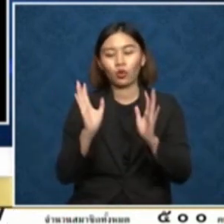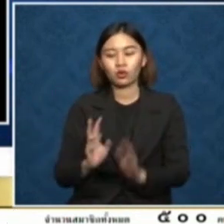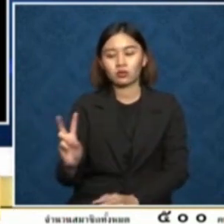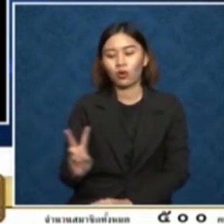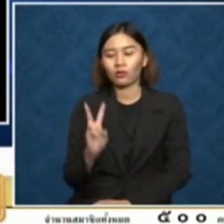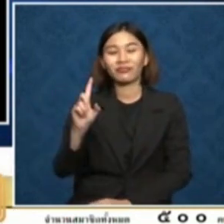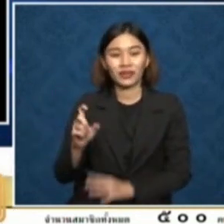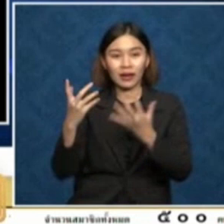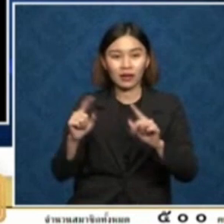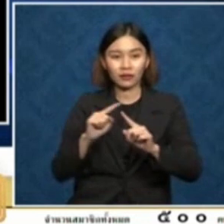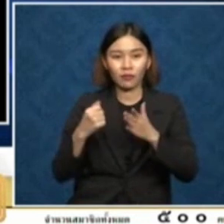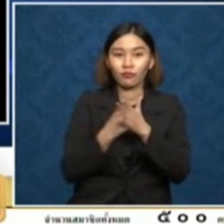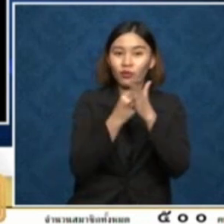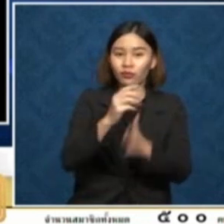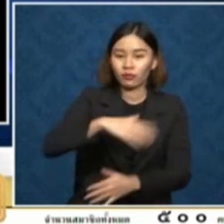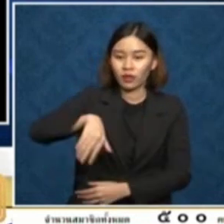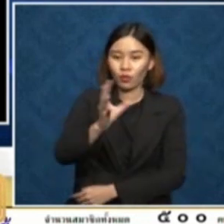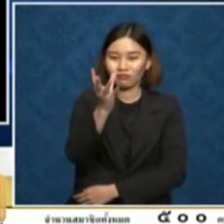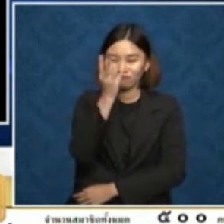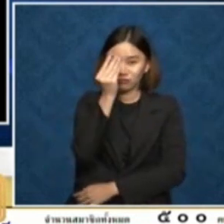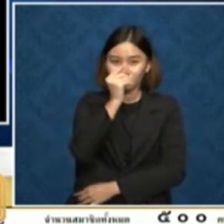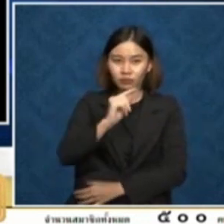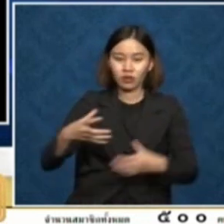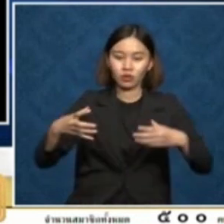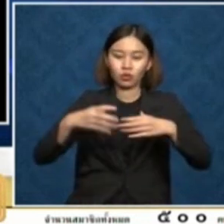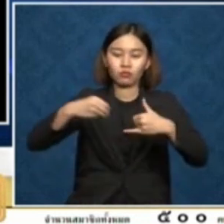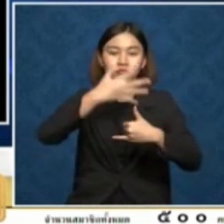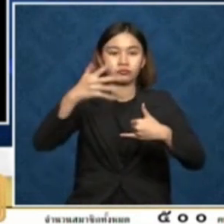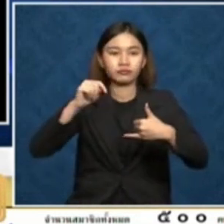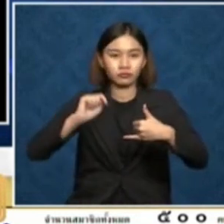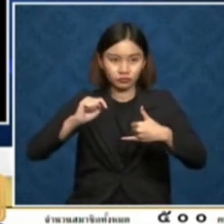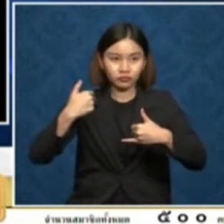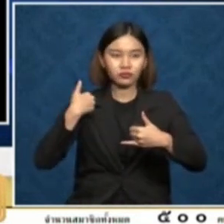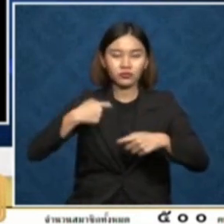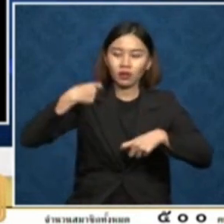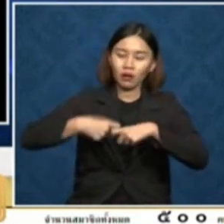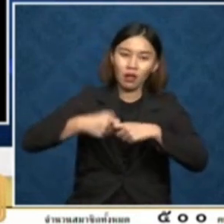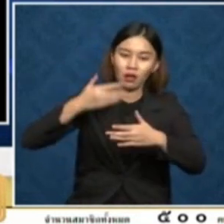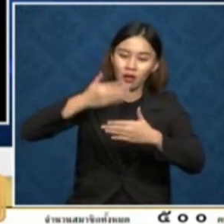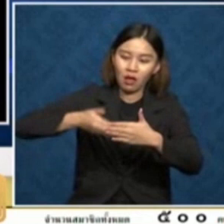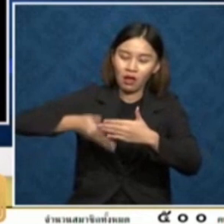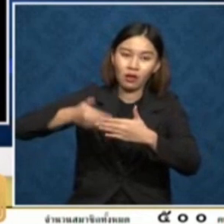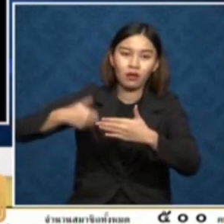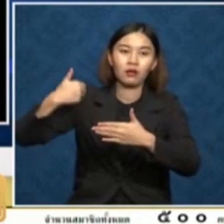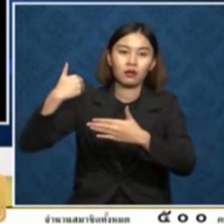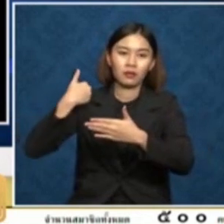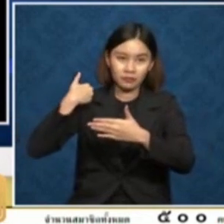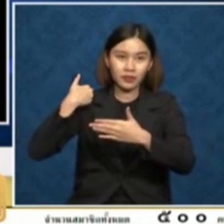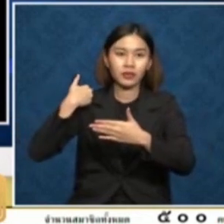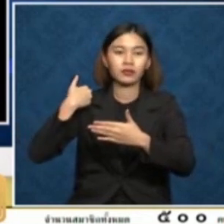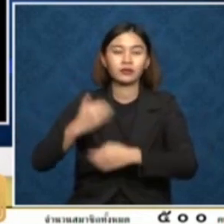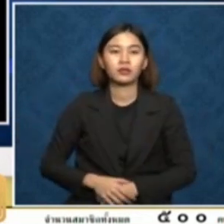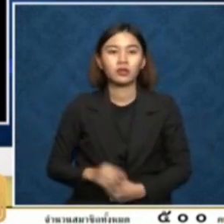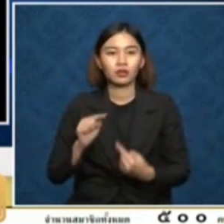างเช่นการกดดันสมาคมจิตแพทย์อเมริกาเพื่อบอกว่าการรักเพศเดียวกันนั้นไม่ใช่โรคค่ะ